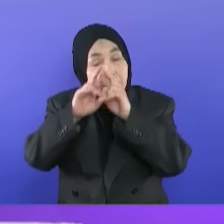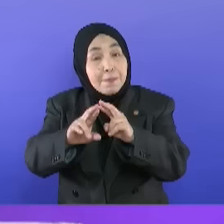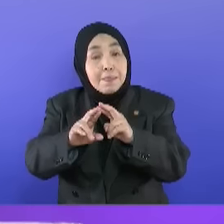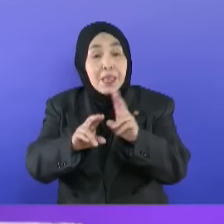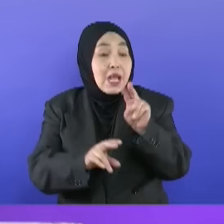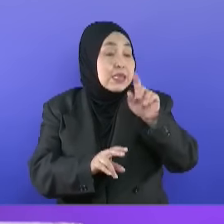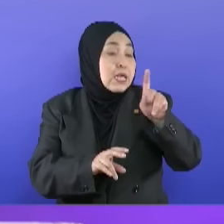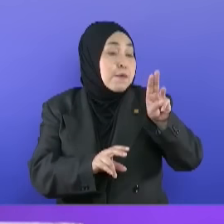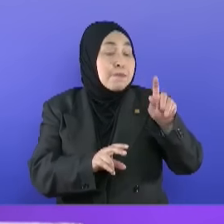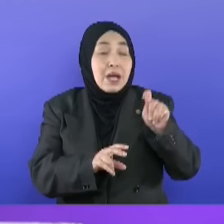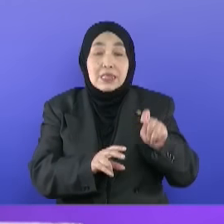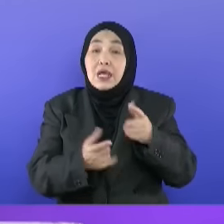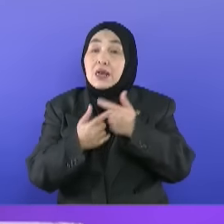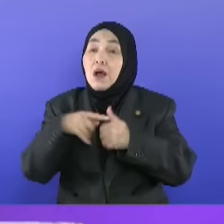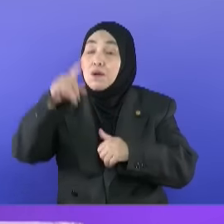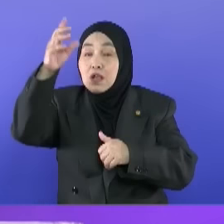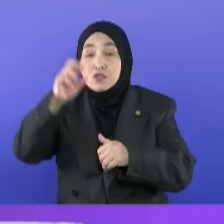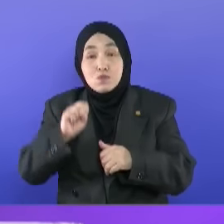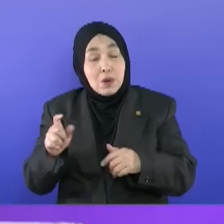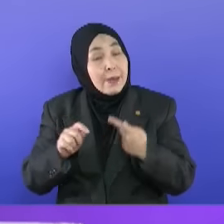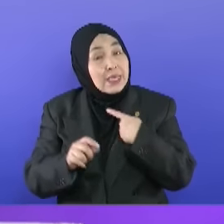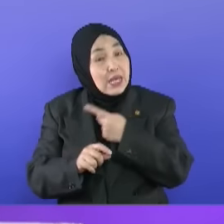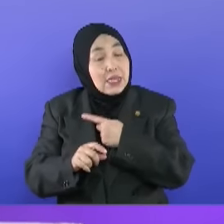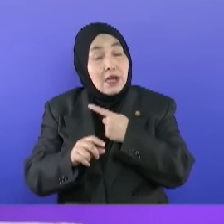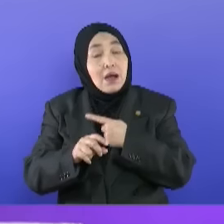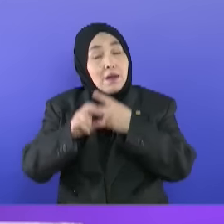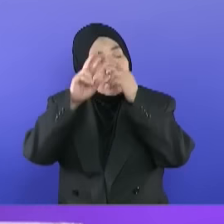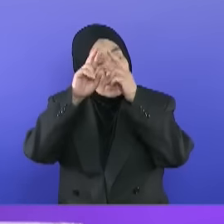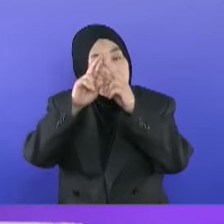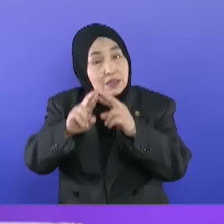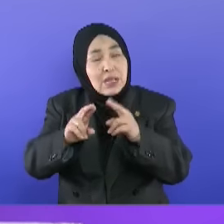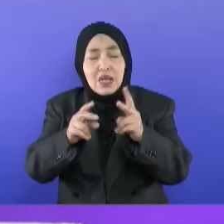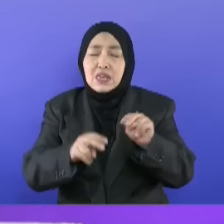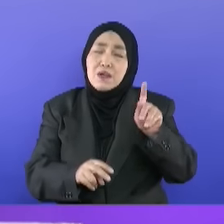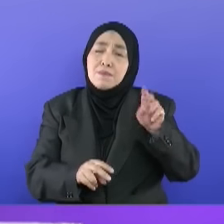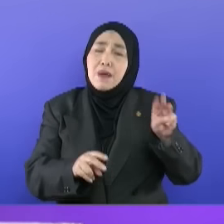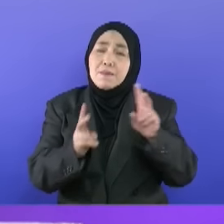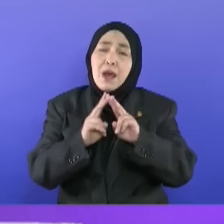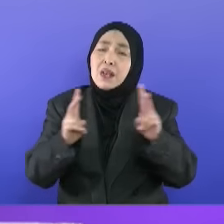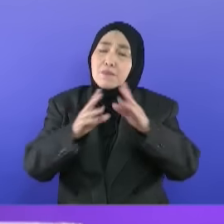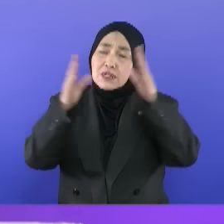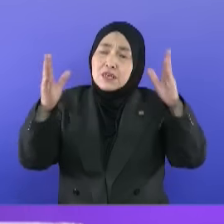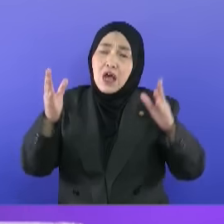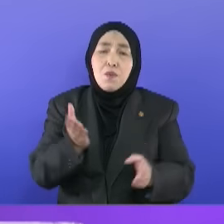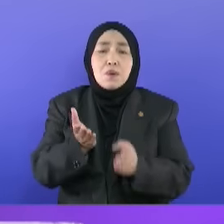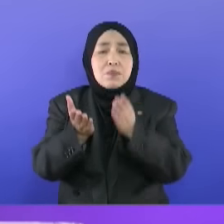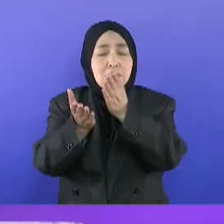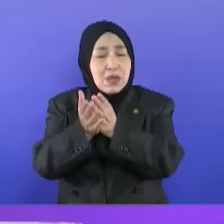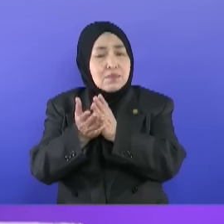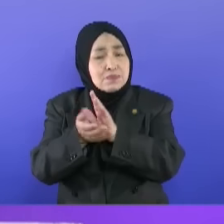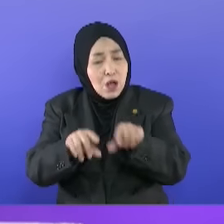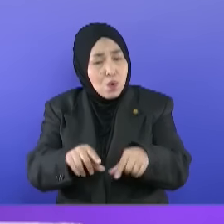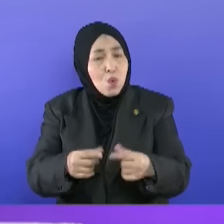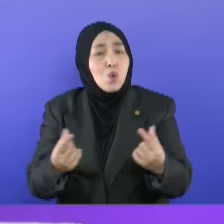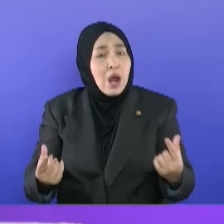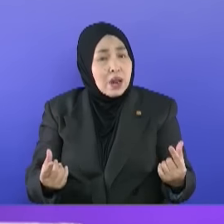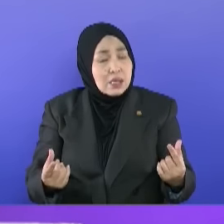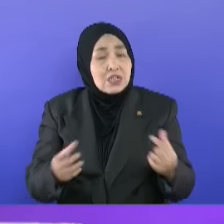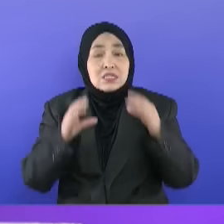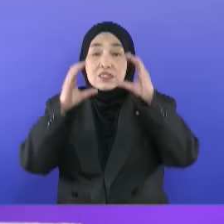nikmat daripada Allah Subhanahuwataala, kita hargailah nikmat yang paling besar. Al-Huda yang dinamakan sebagai Quran.